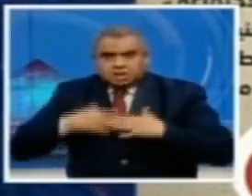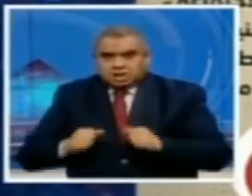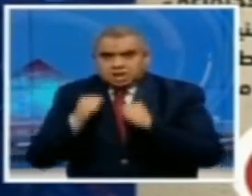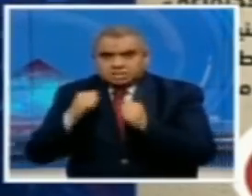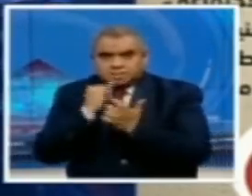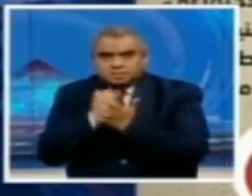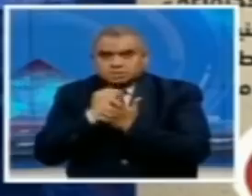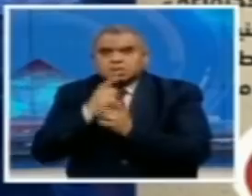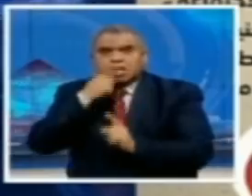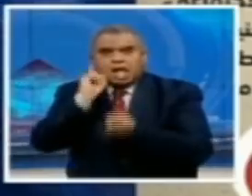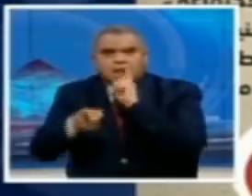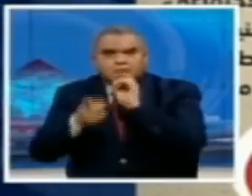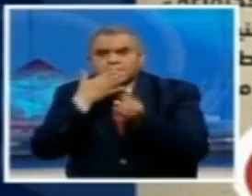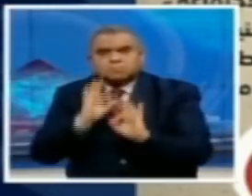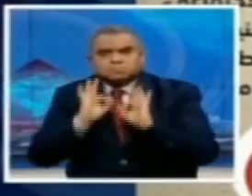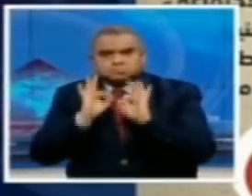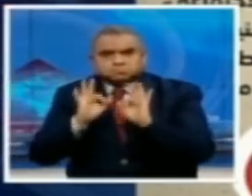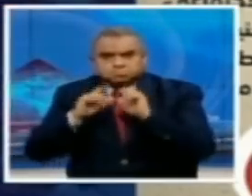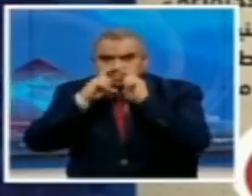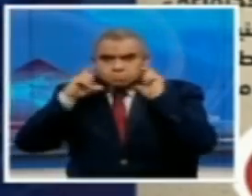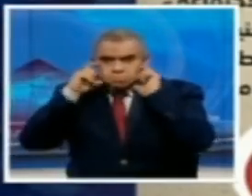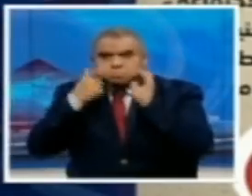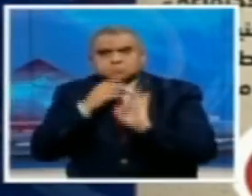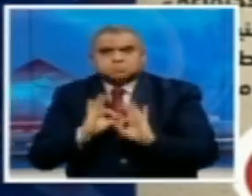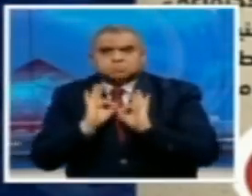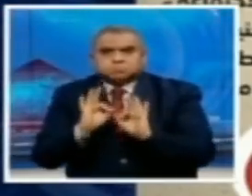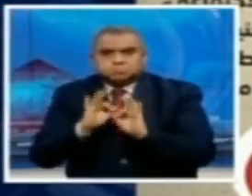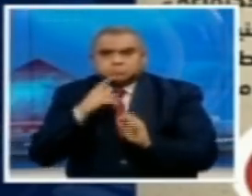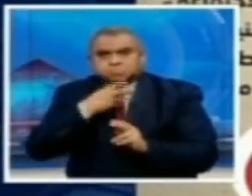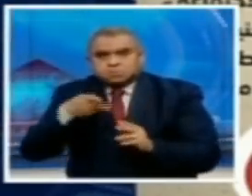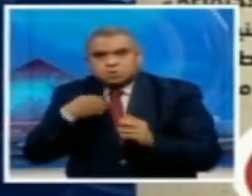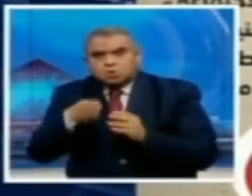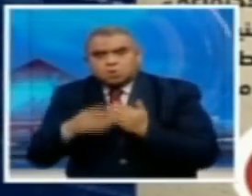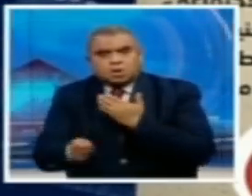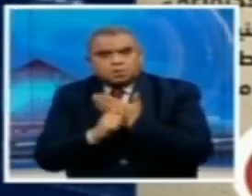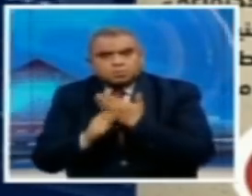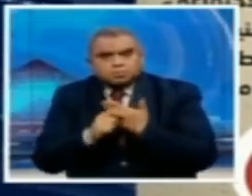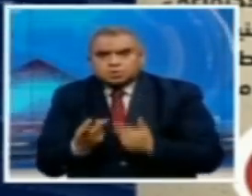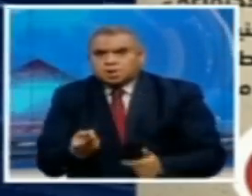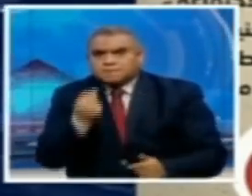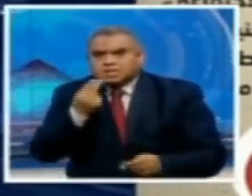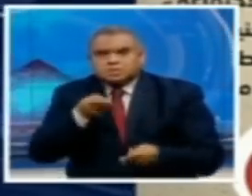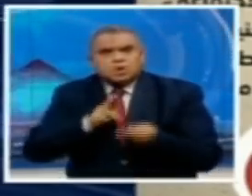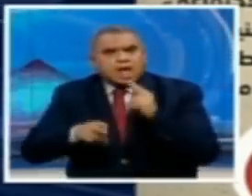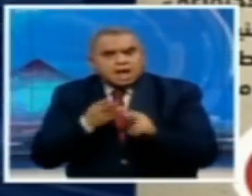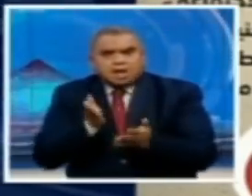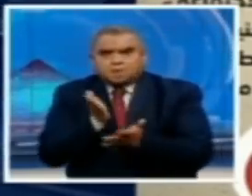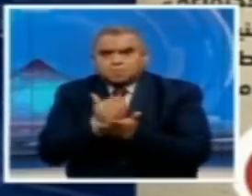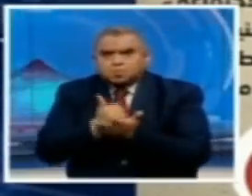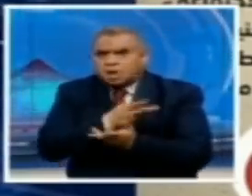الصحية بارتداء الكمامة بشكل إلزامي على كل من يستقل وسائل النقل الجماعي العامة